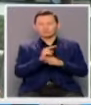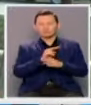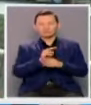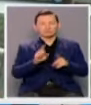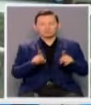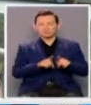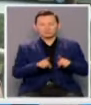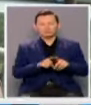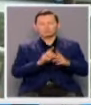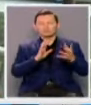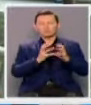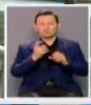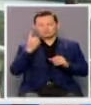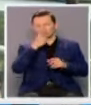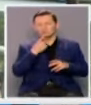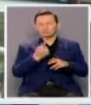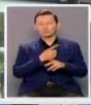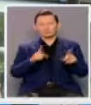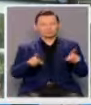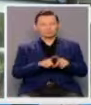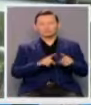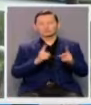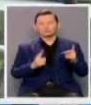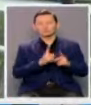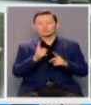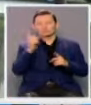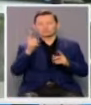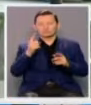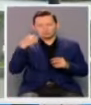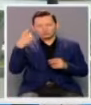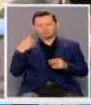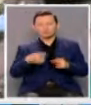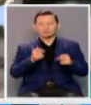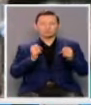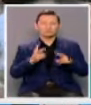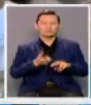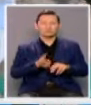ремонтируем. Ежегодно, по-любому, все равно трещины большие. Это опасно вообще.